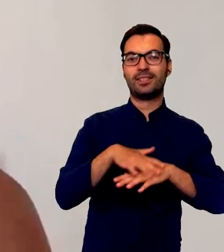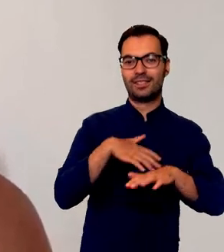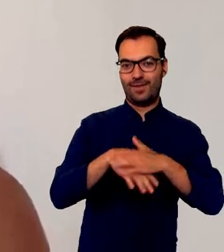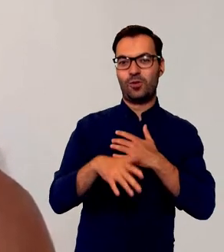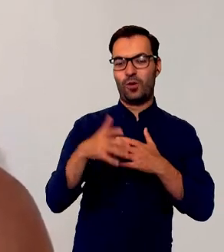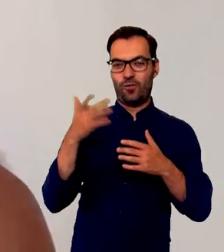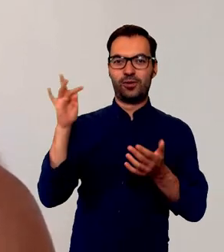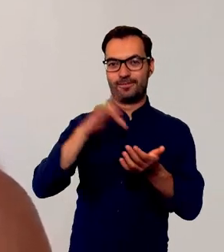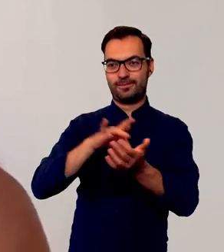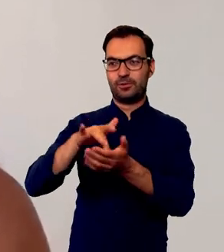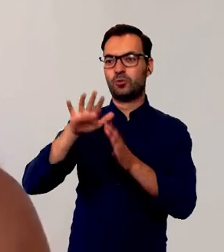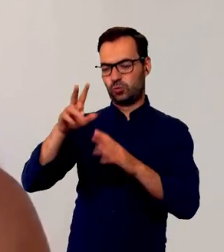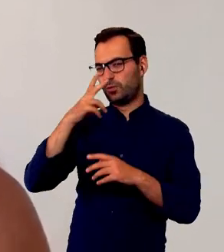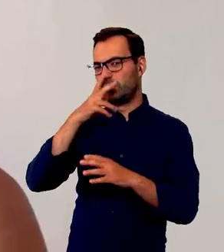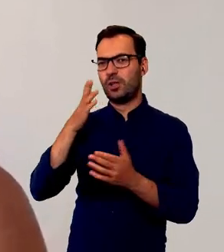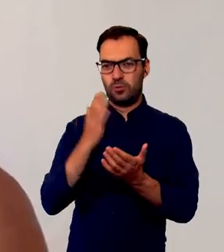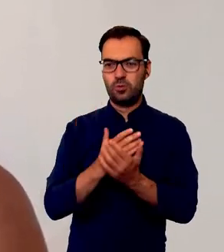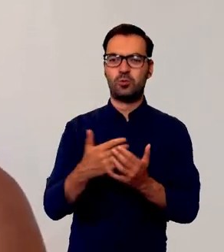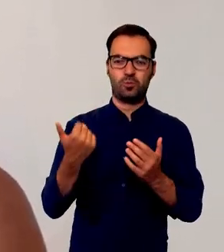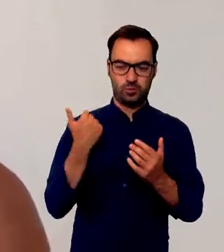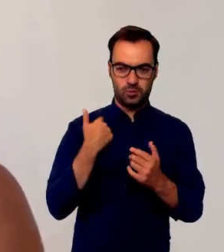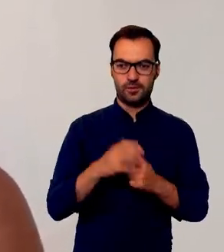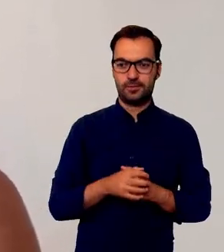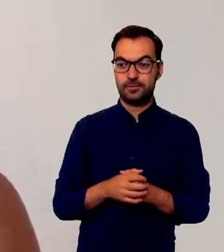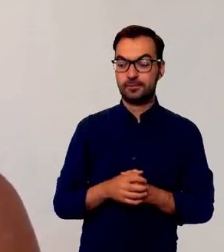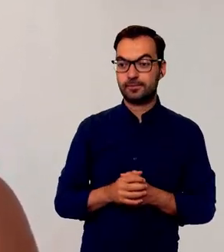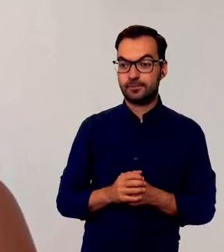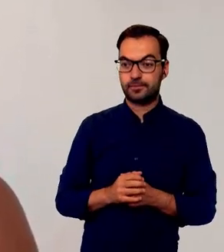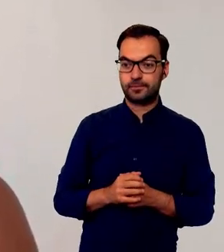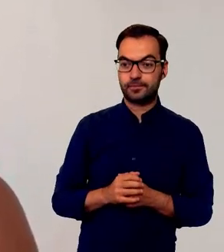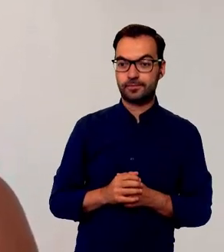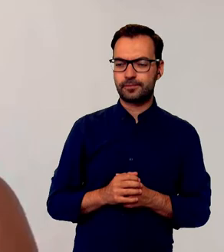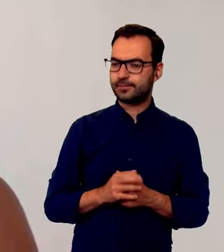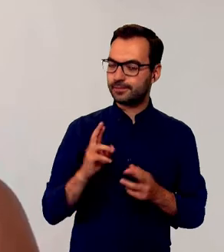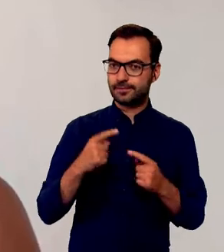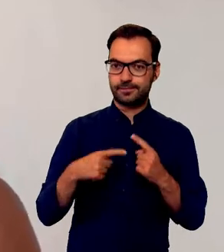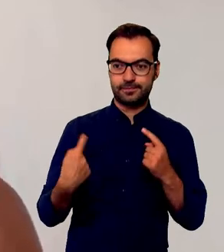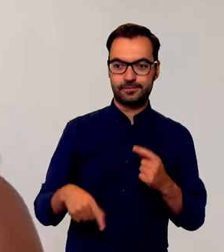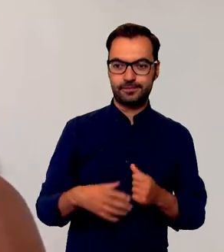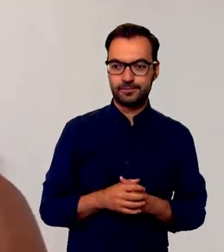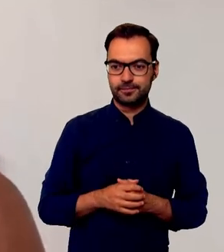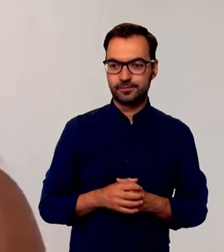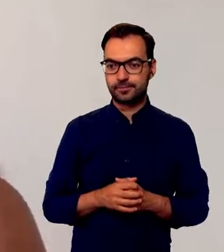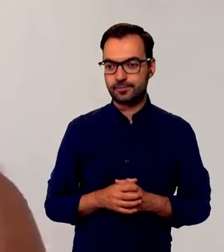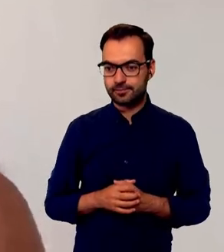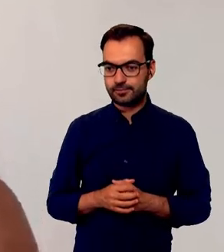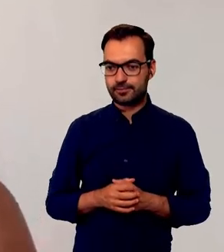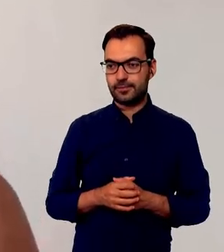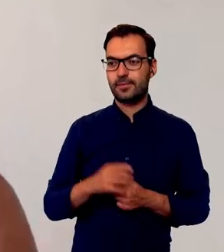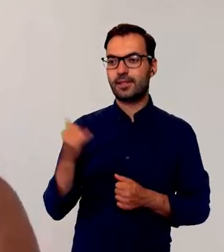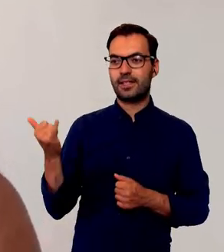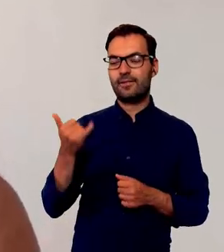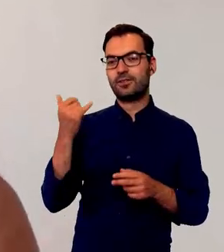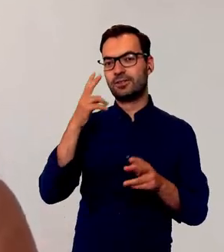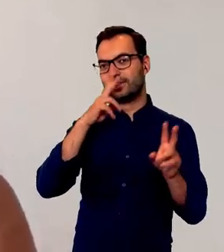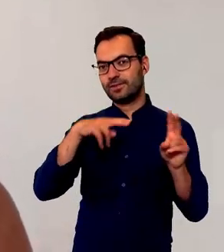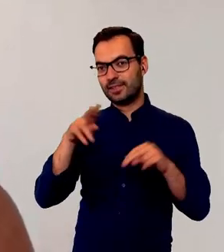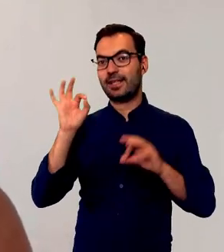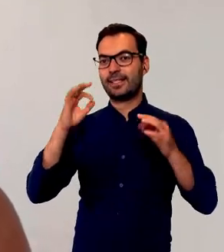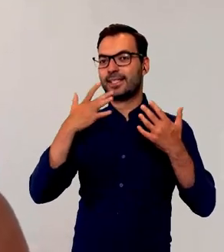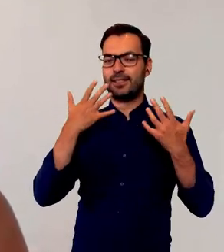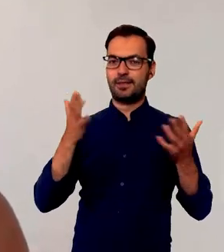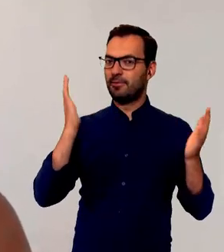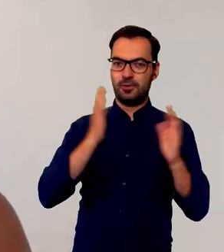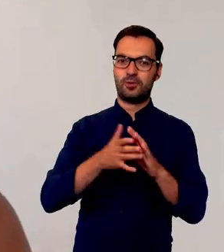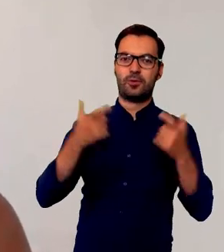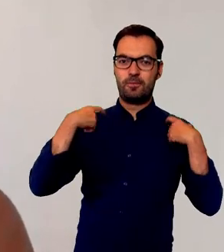zawodowej bardzo, bardzo dużo poznałam, zobaczyłam, dużo rzeczy zawsze tak to trochę zwiedzałam, ale dzisiaj chciałabym